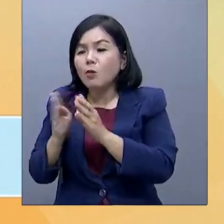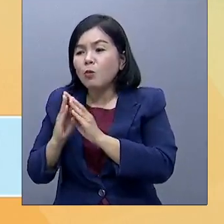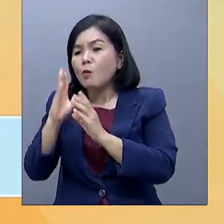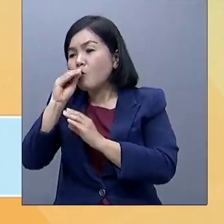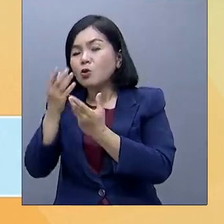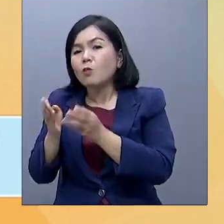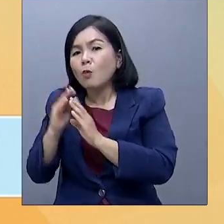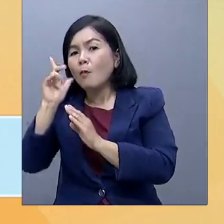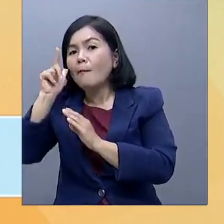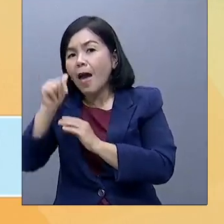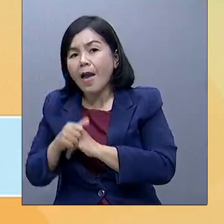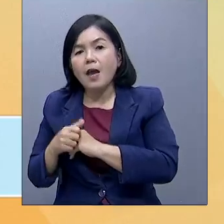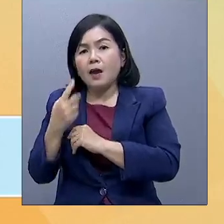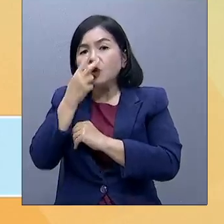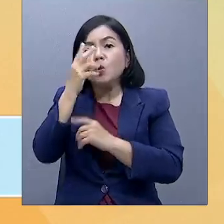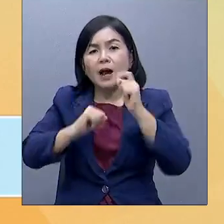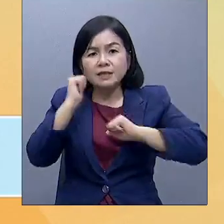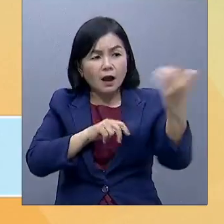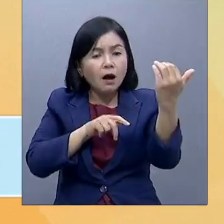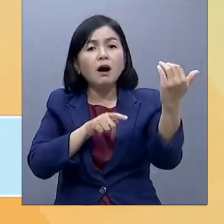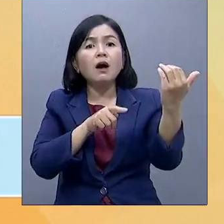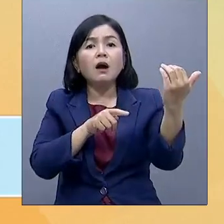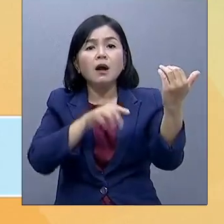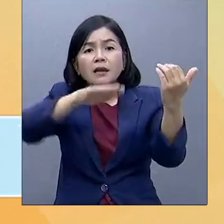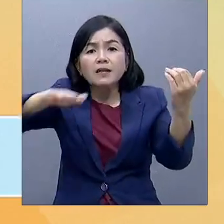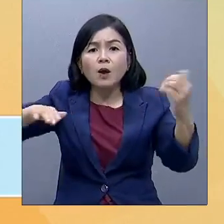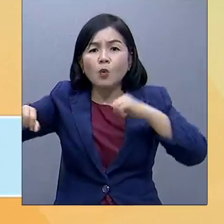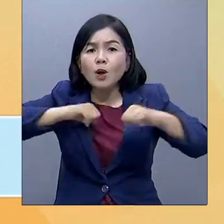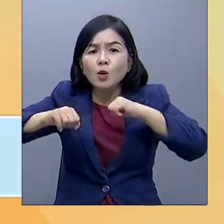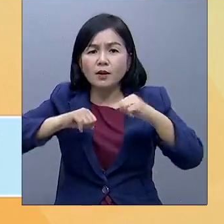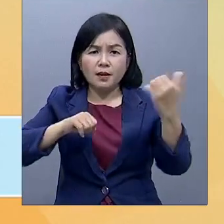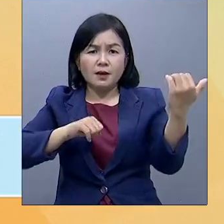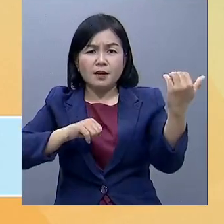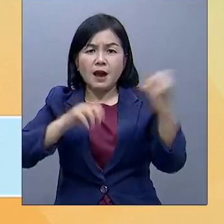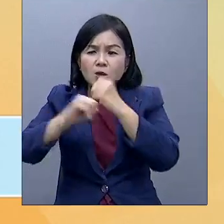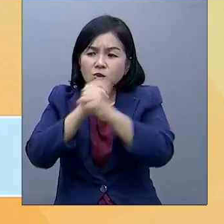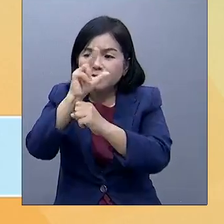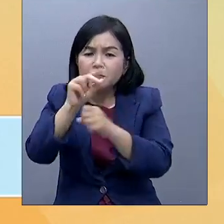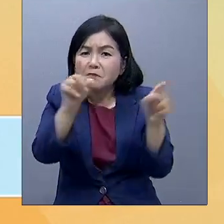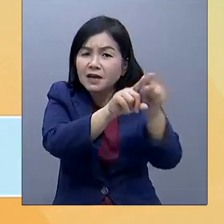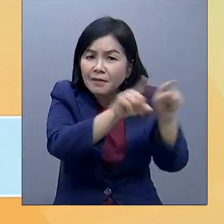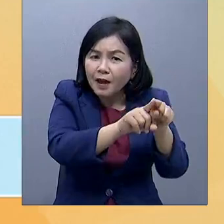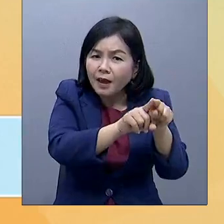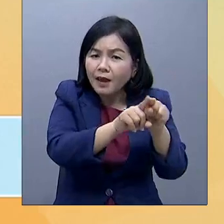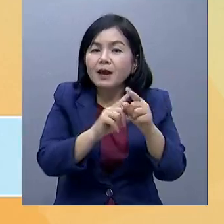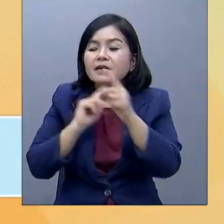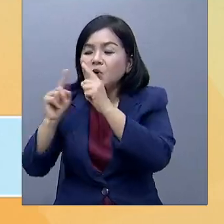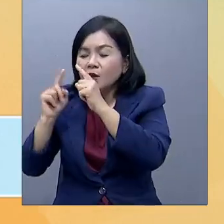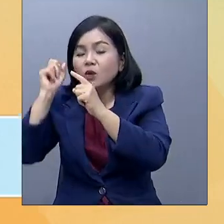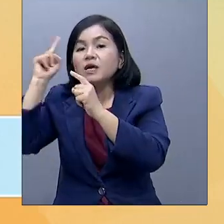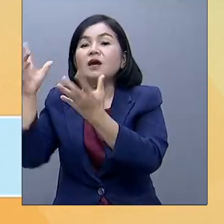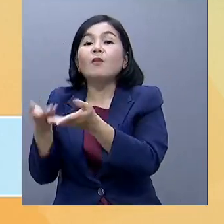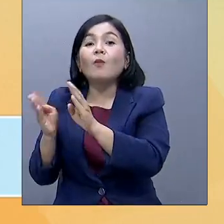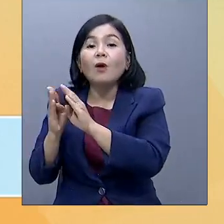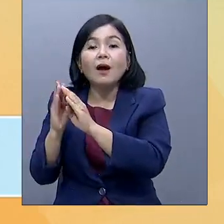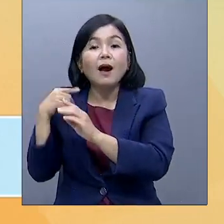ราไม่รู้เรื่องบางทีถ้าพ่อแม่ดูละครเรื่องนี้เขาอาจจะเด็กรุ่นนี้วัยนี้มันแบบนี้กันหรือเปล่าก็อาจจะเป็นการสร้างความเข้าใจกันมีใครอยากอะ